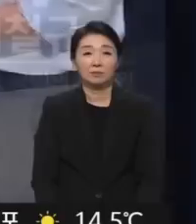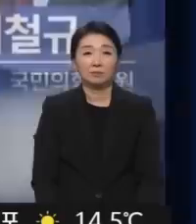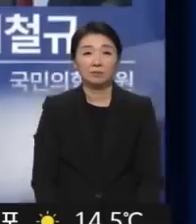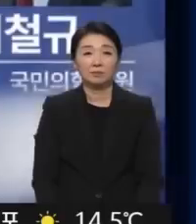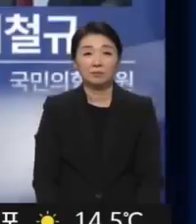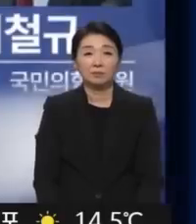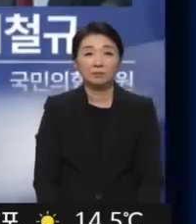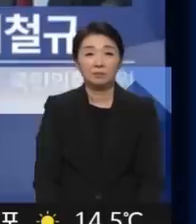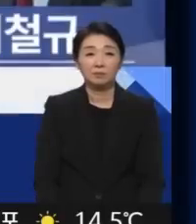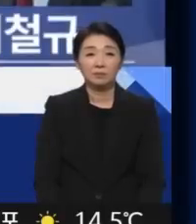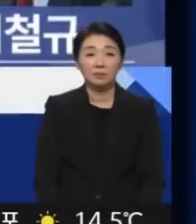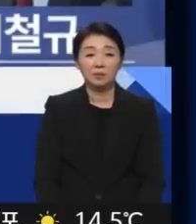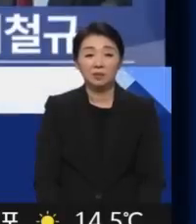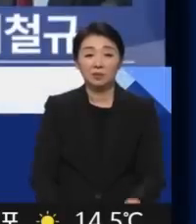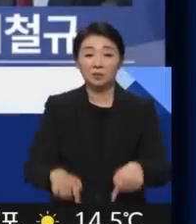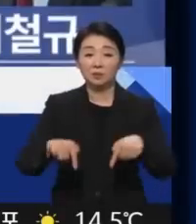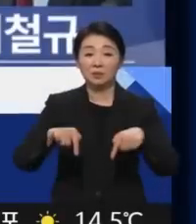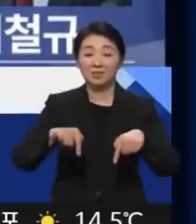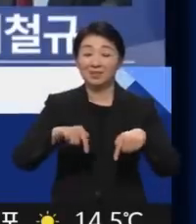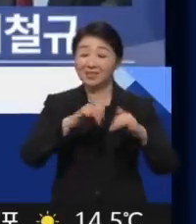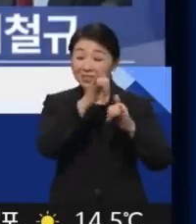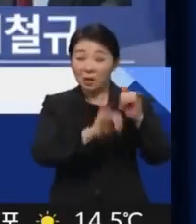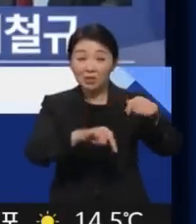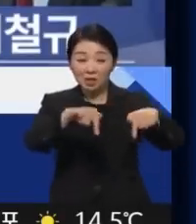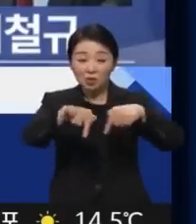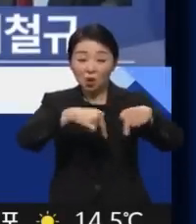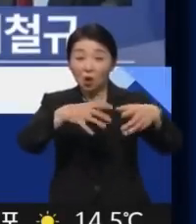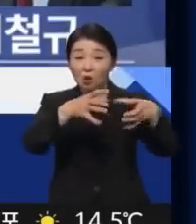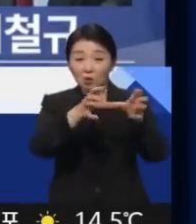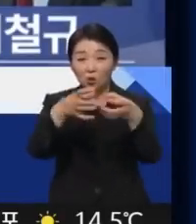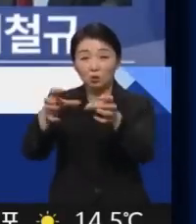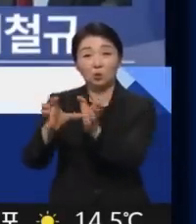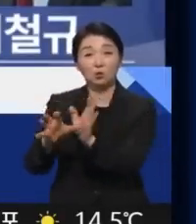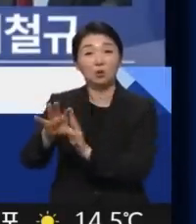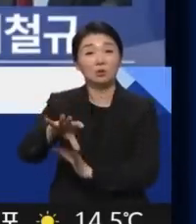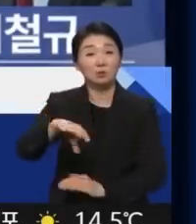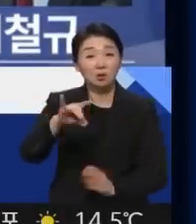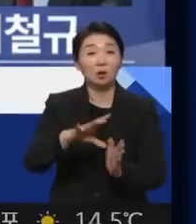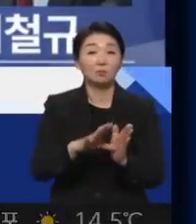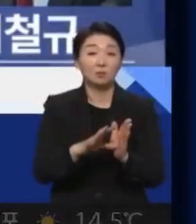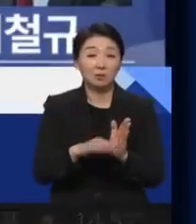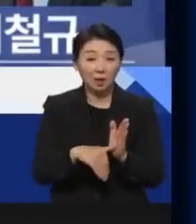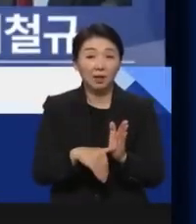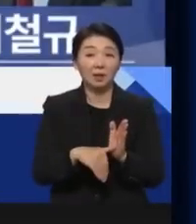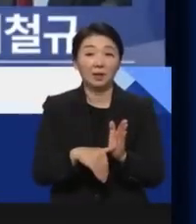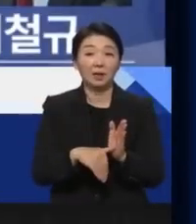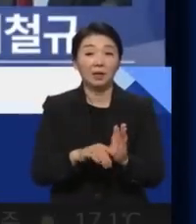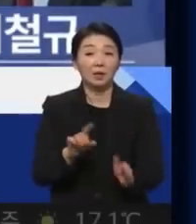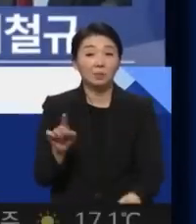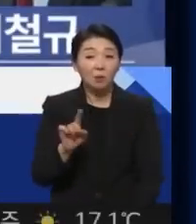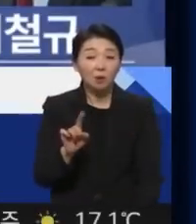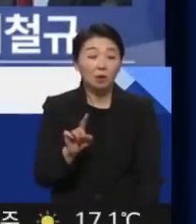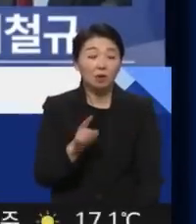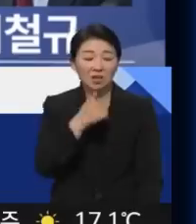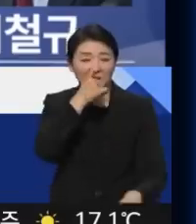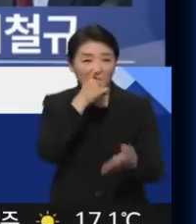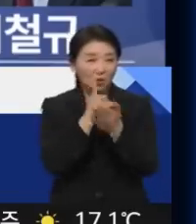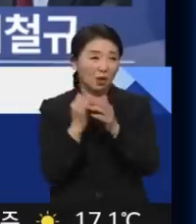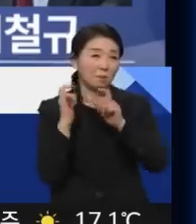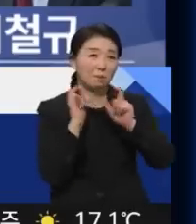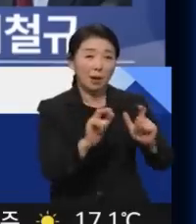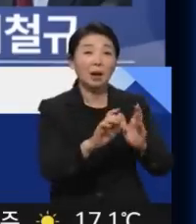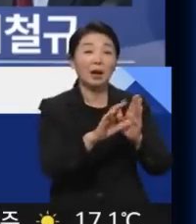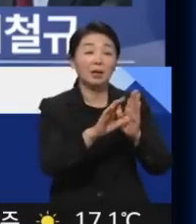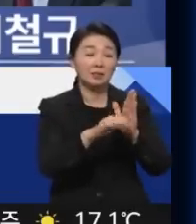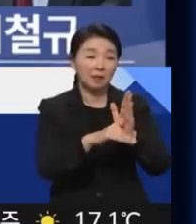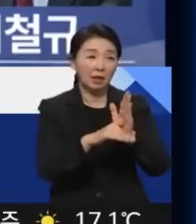역대 모든 정권이 정부 출범 초기에 이 지난 정부에 대한 단죄를 하고 평가를 하면서